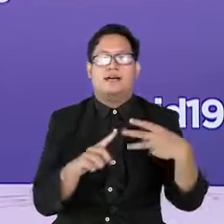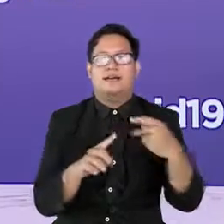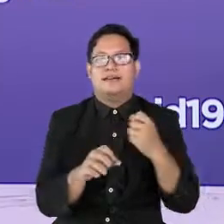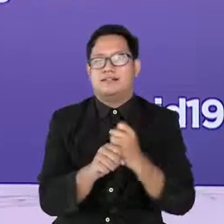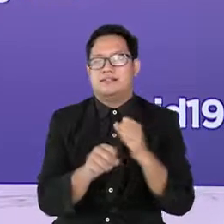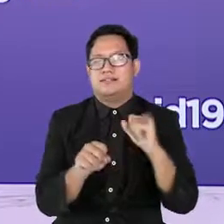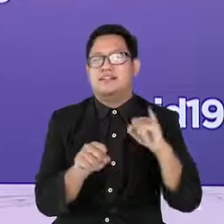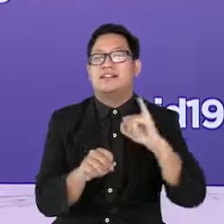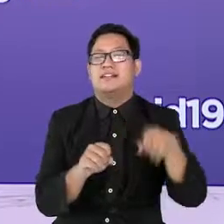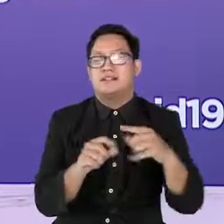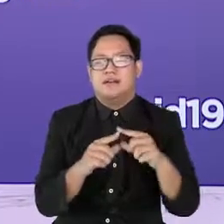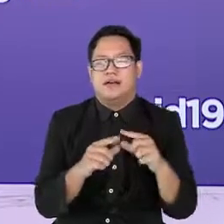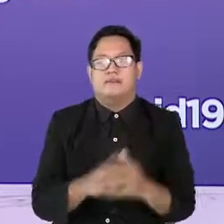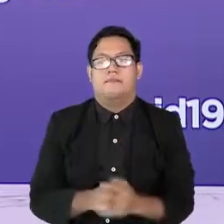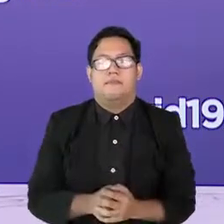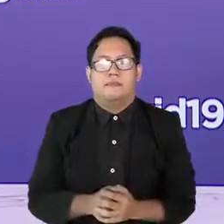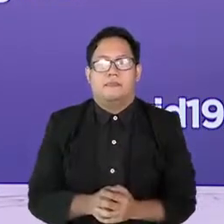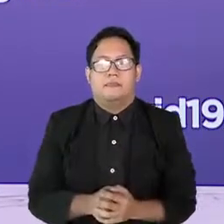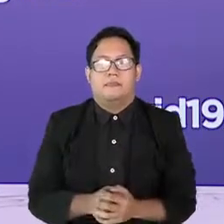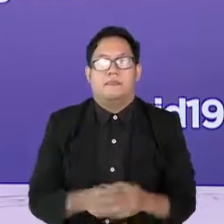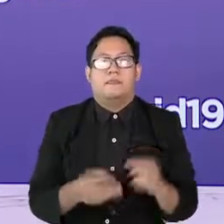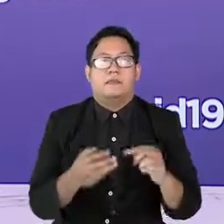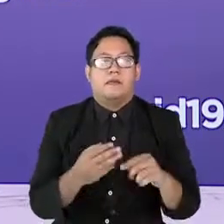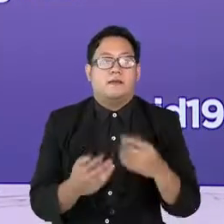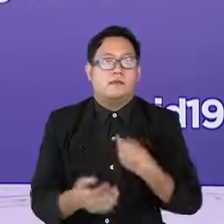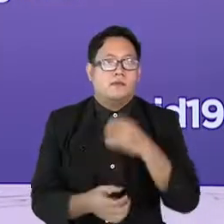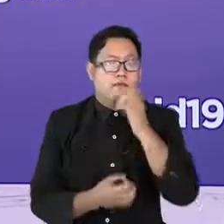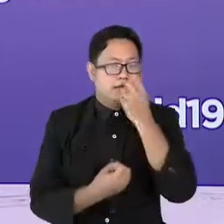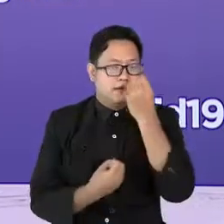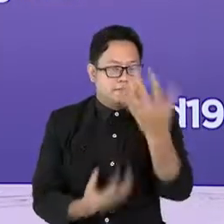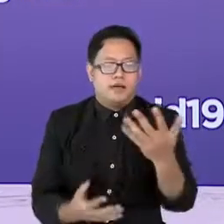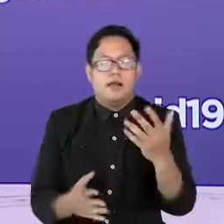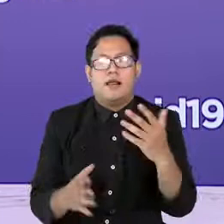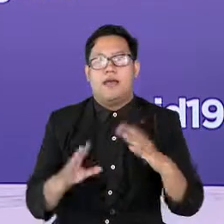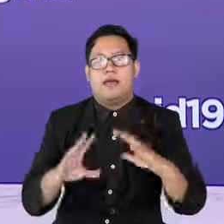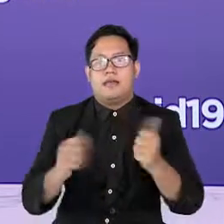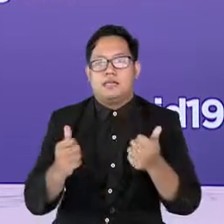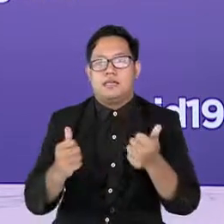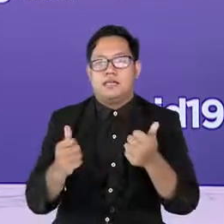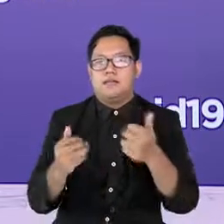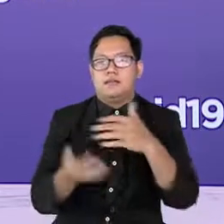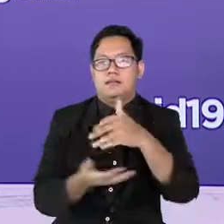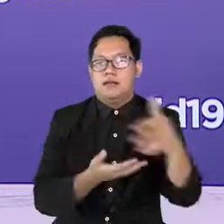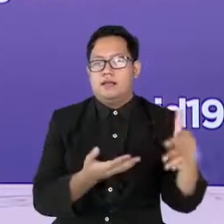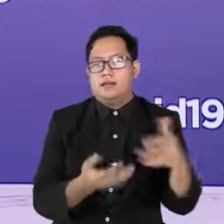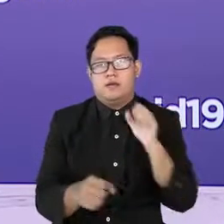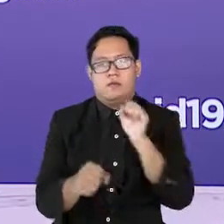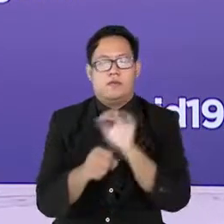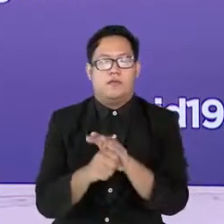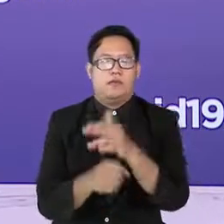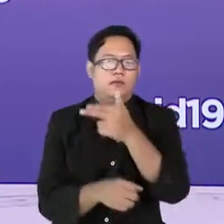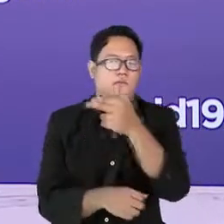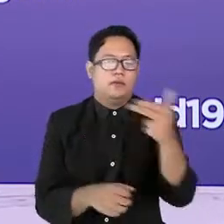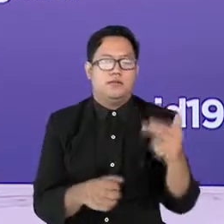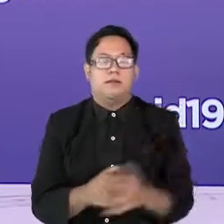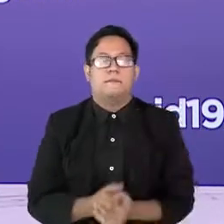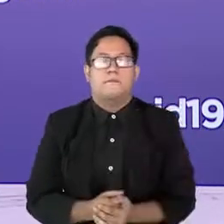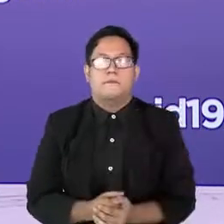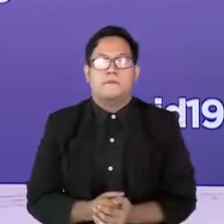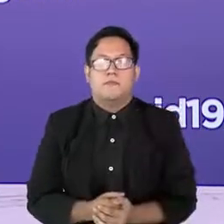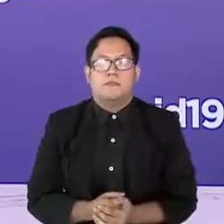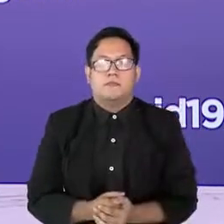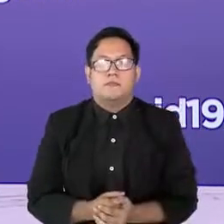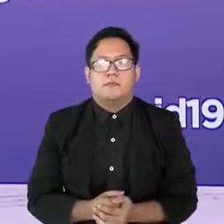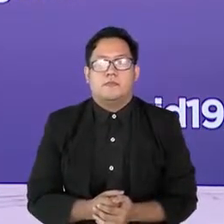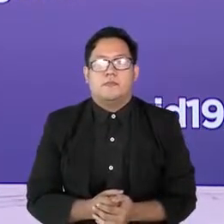hasil olahan data terkait perkembangan konflik 19 di Indonesia Hai jika dibandingkan dengan kasus di